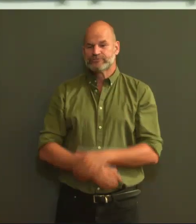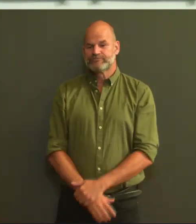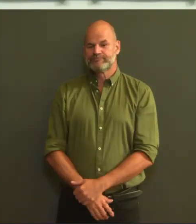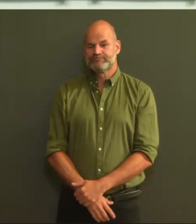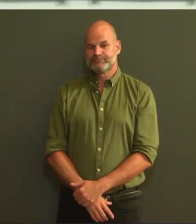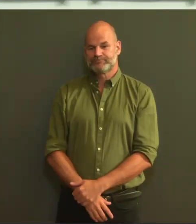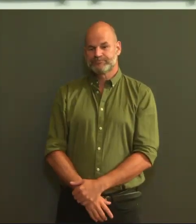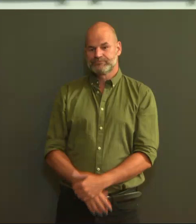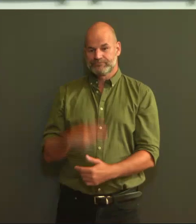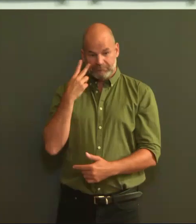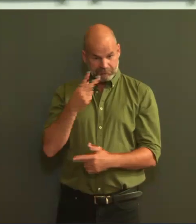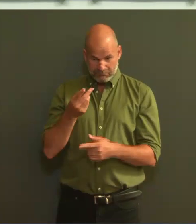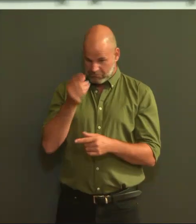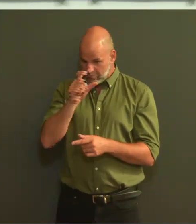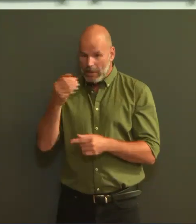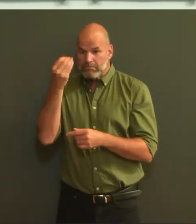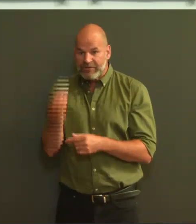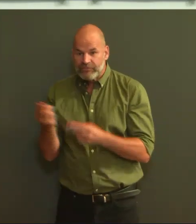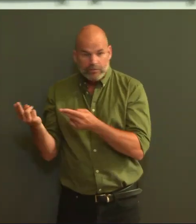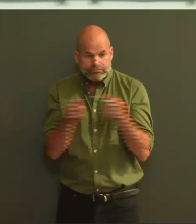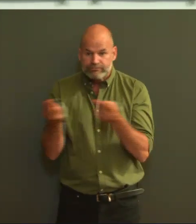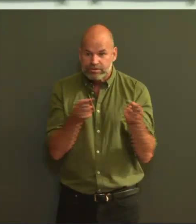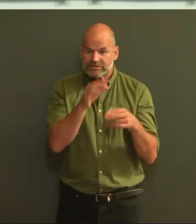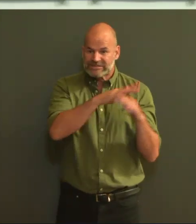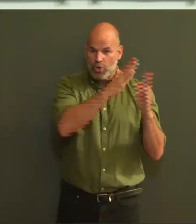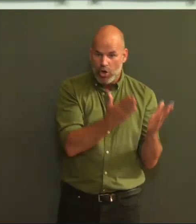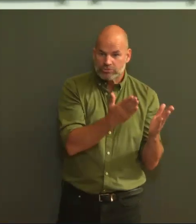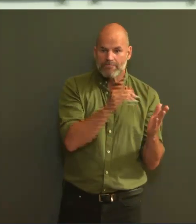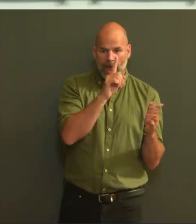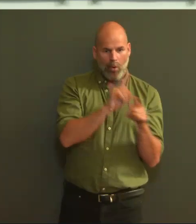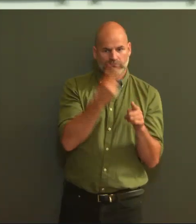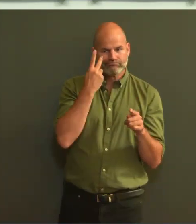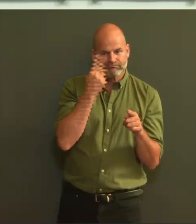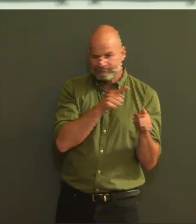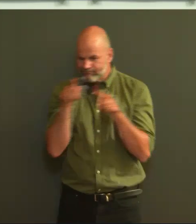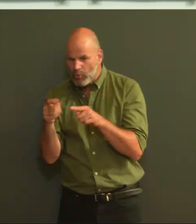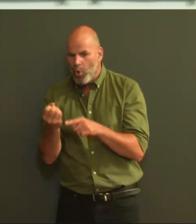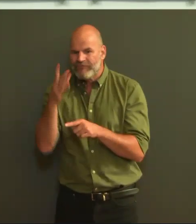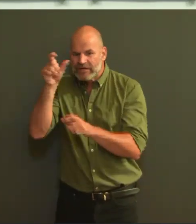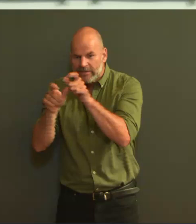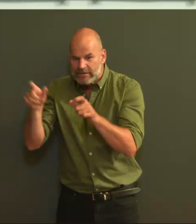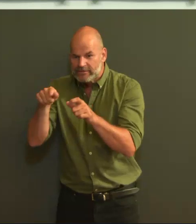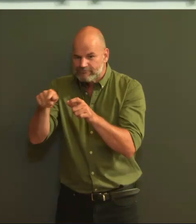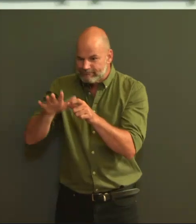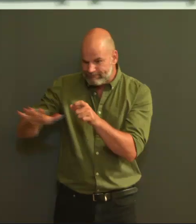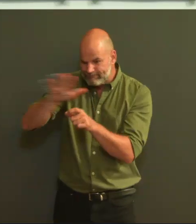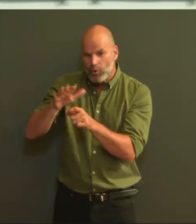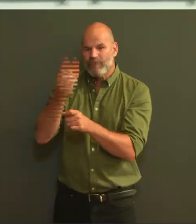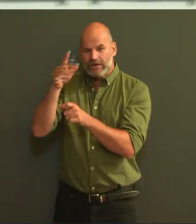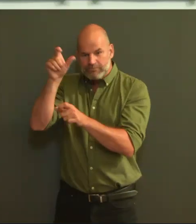Want dit weerspiegelt beter de verspreiding van het virus onder de bevolking en het geeft een beeld voor alle